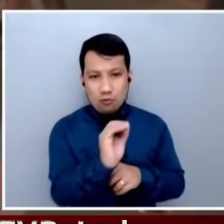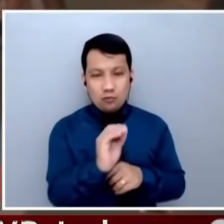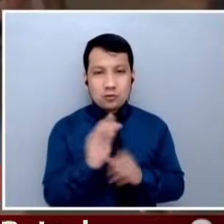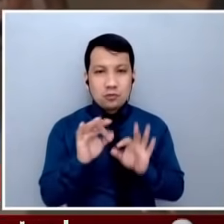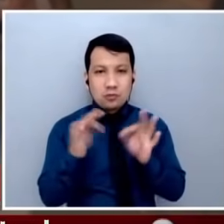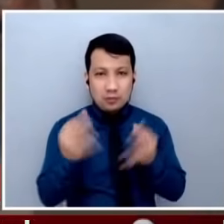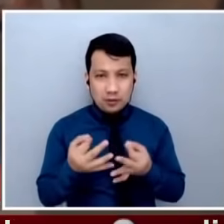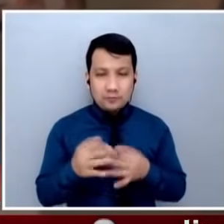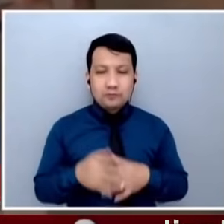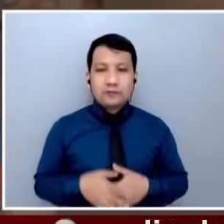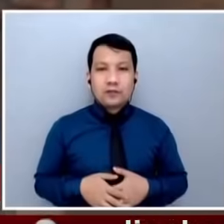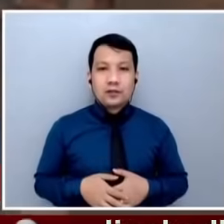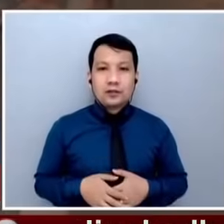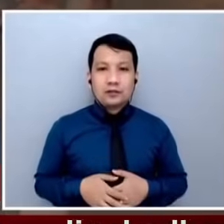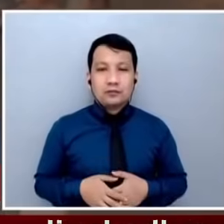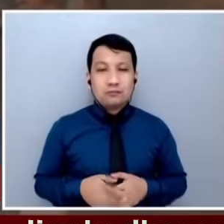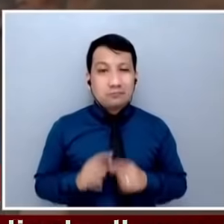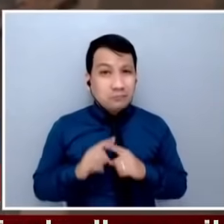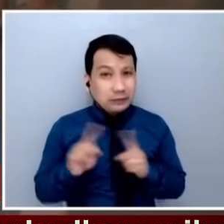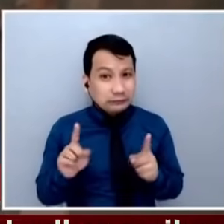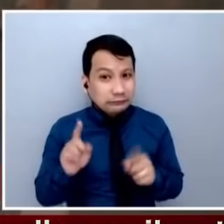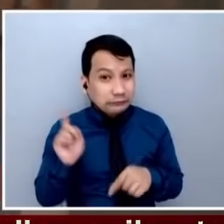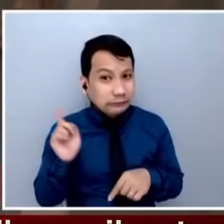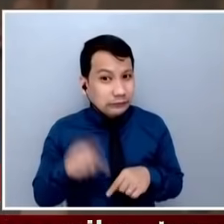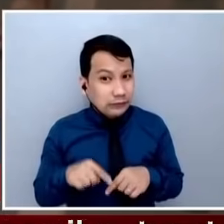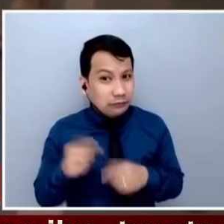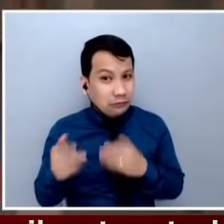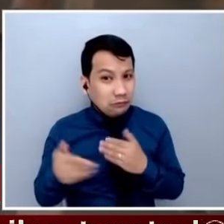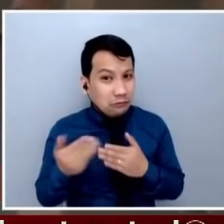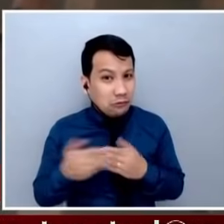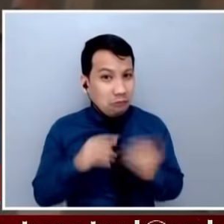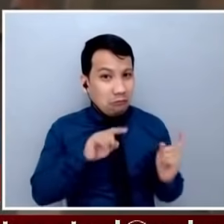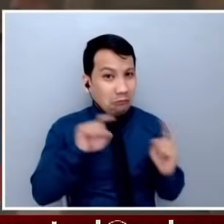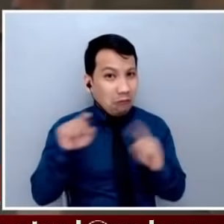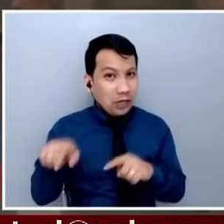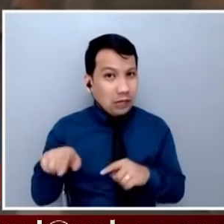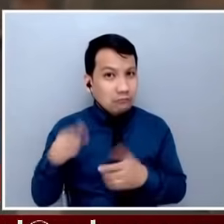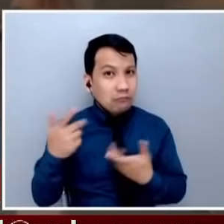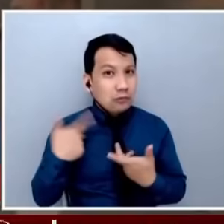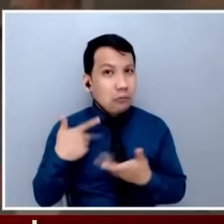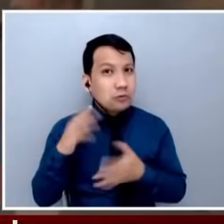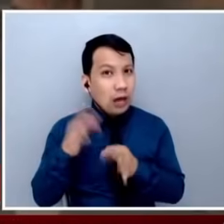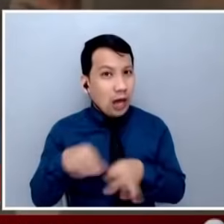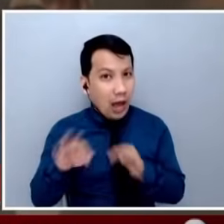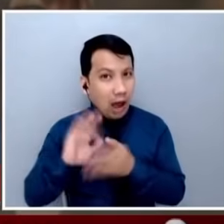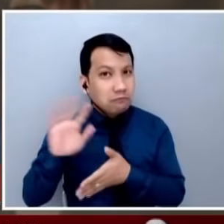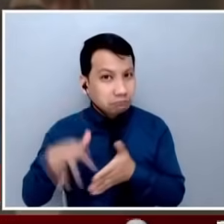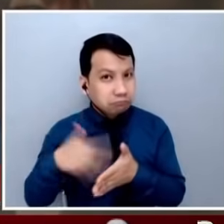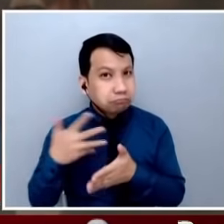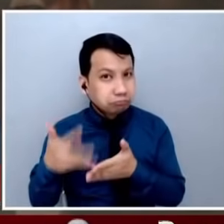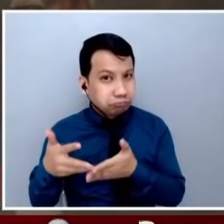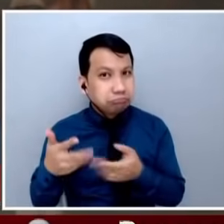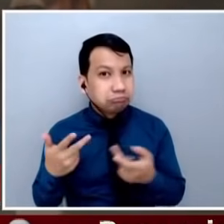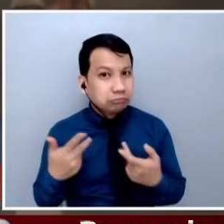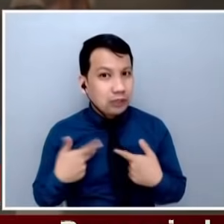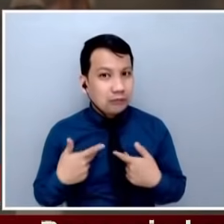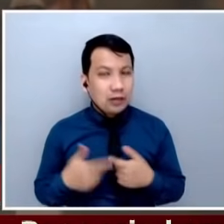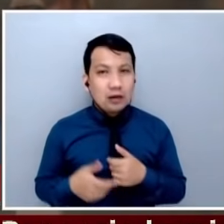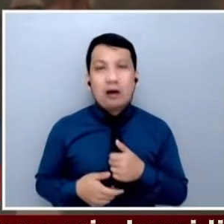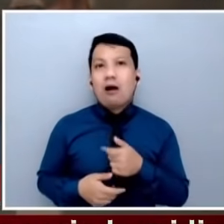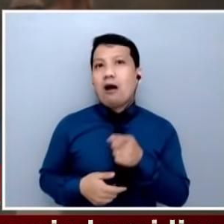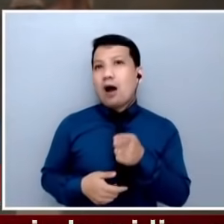kapamilya. Pero hindi basta-basta pupunta lang, ha? By appointment ito. At syempre pa, yung